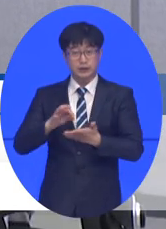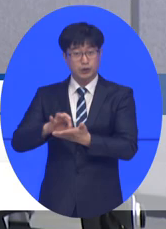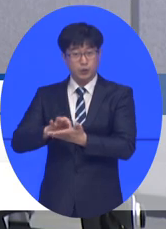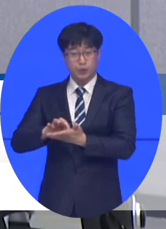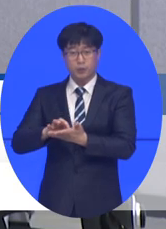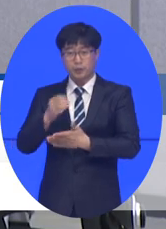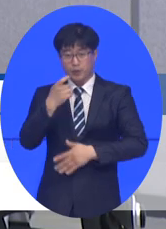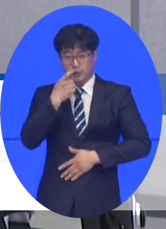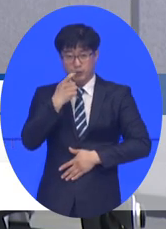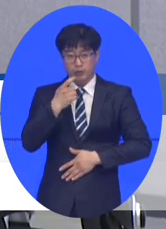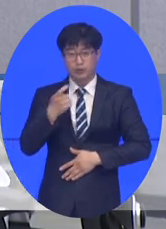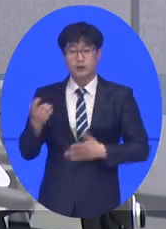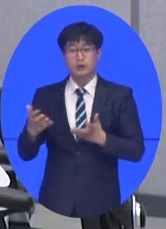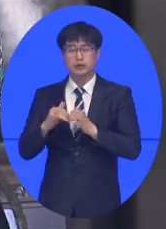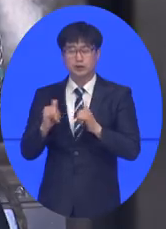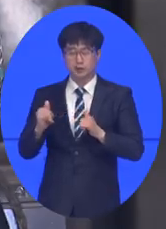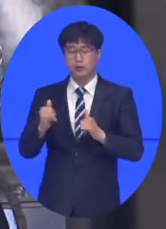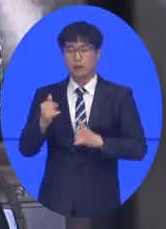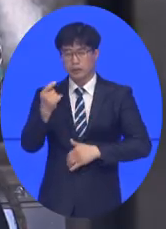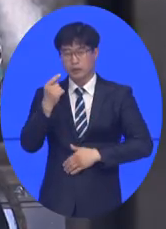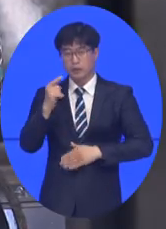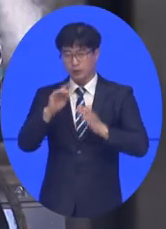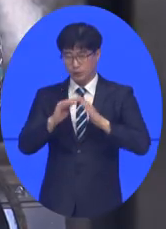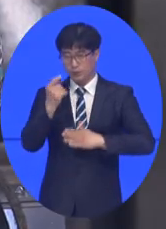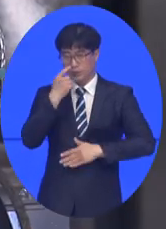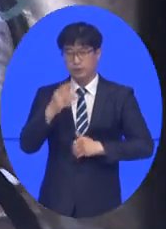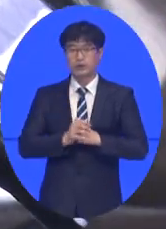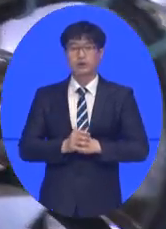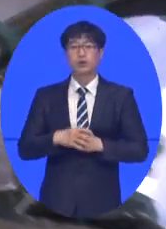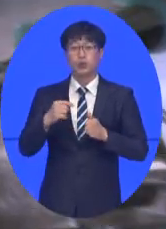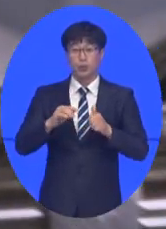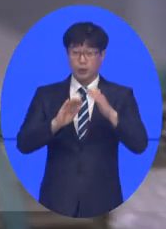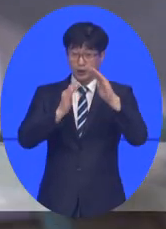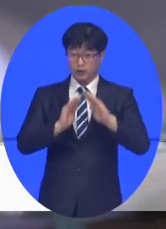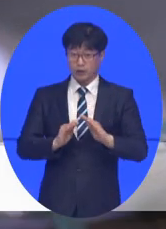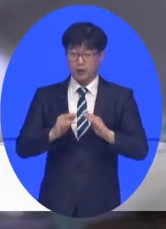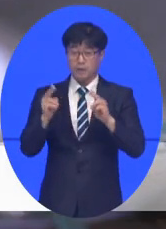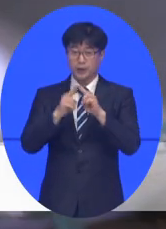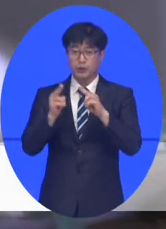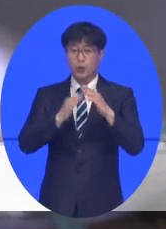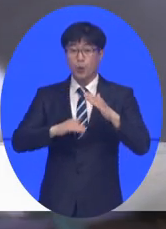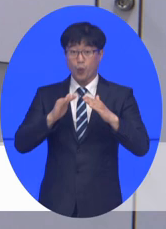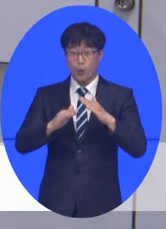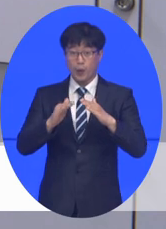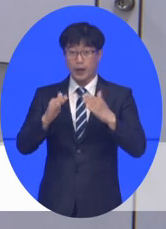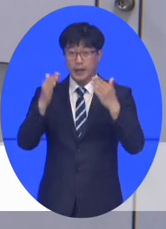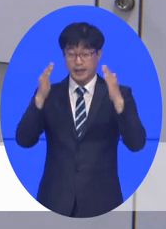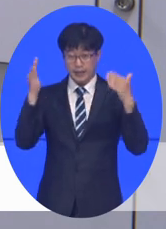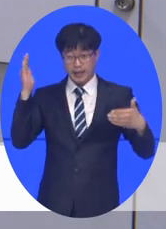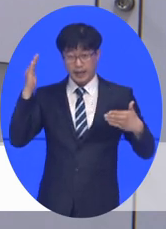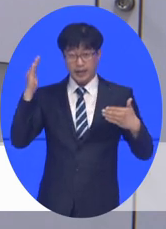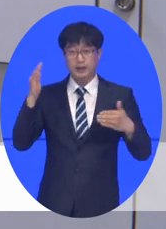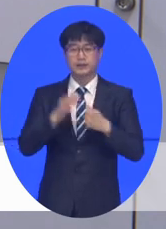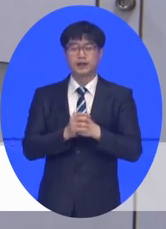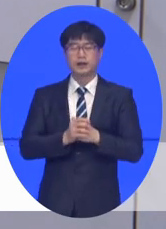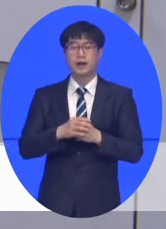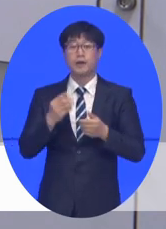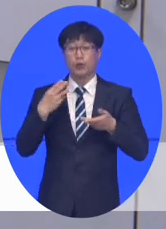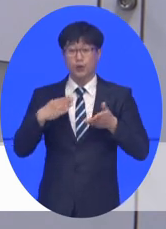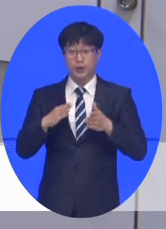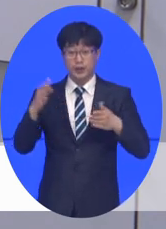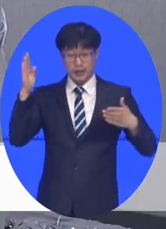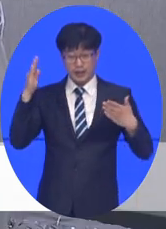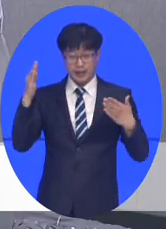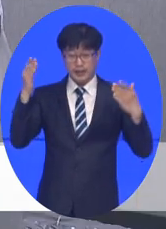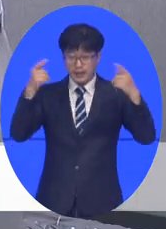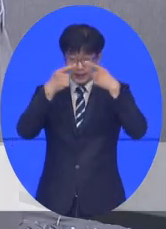활용을 하고 어떤 일을 하는지를 보다 보니까 이번 교육과정은 경기도 반도체 공유대학인 경기대학교 학생을 대상으로 8월